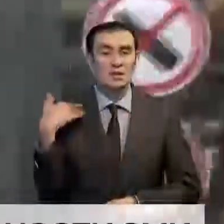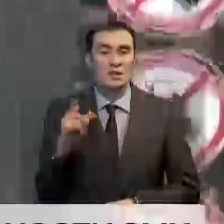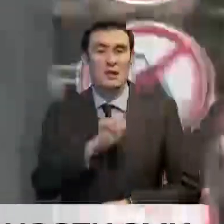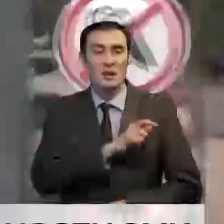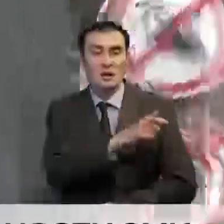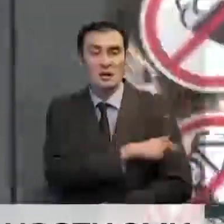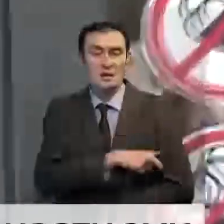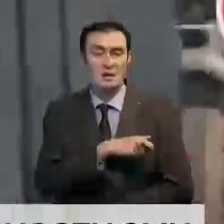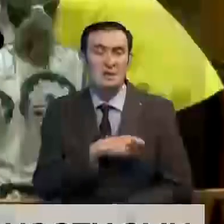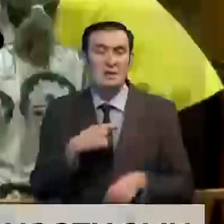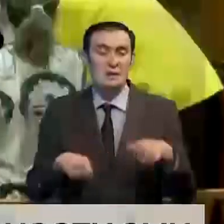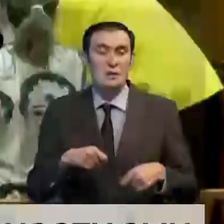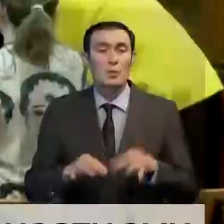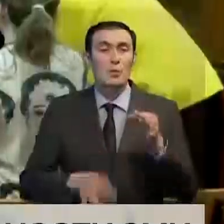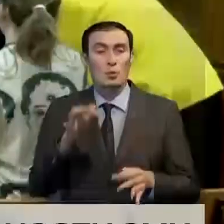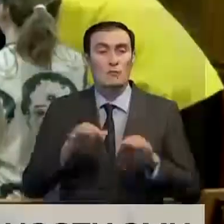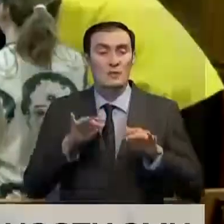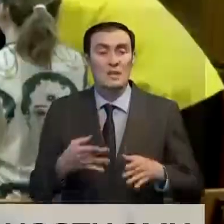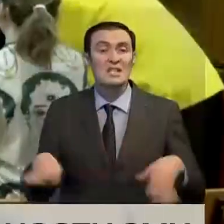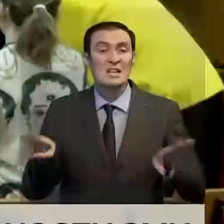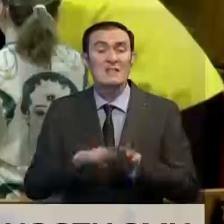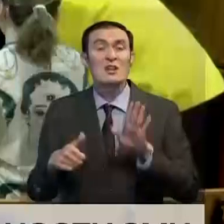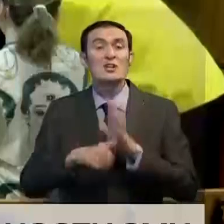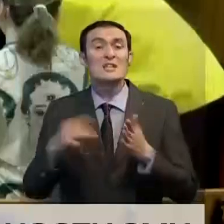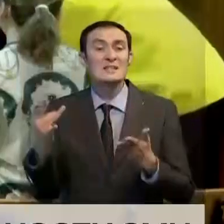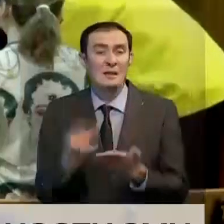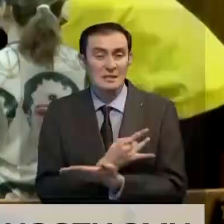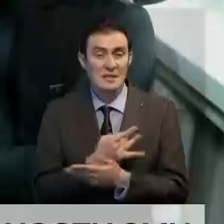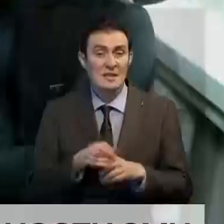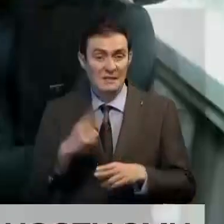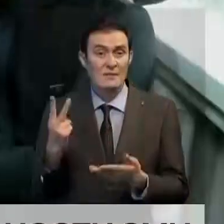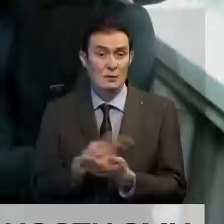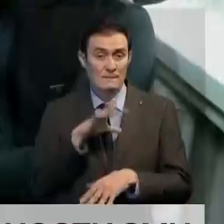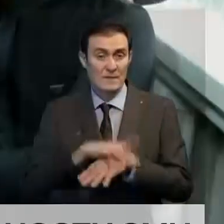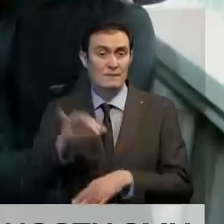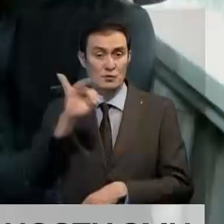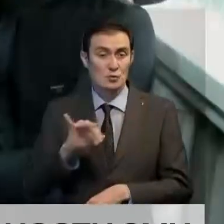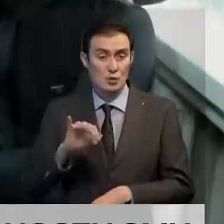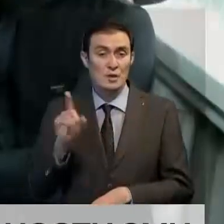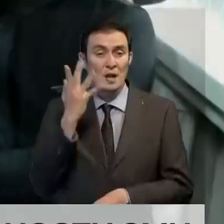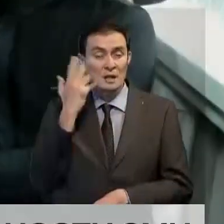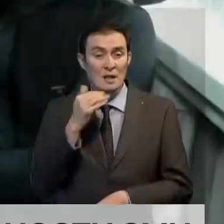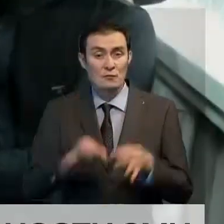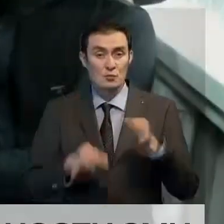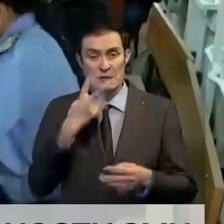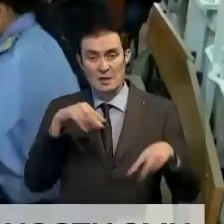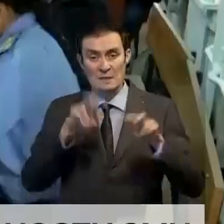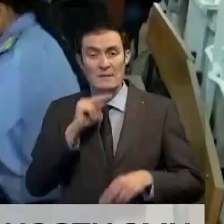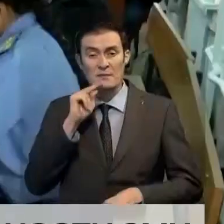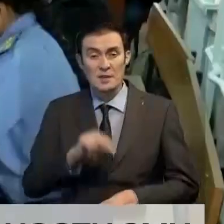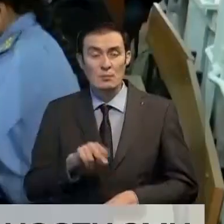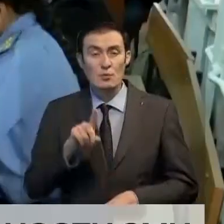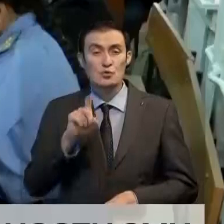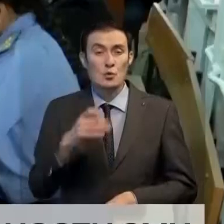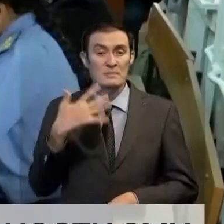охраны ТРЦ. Отмечу, что это уголовное дело закрывали 6 раз. И это второй случай в истории Казахстана, когда в суде рассматривают обвинения